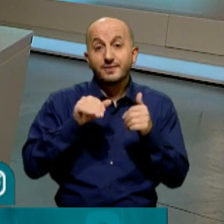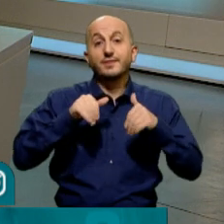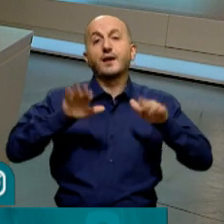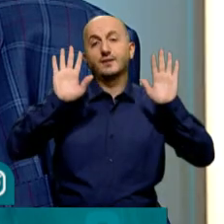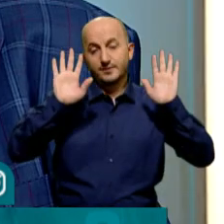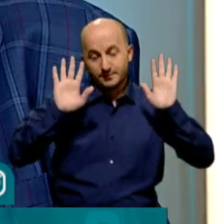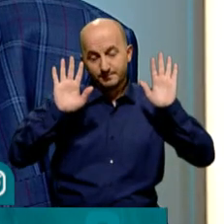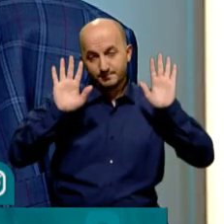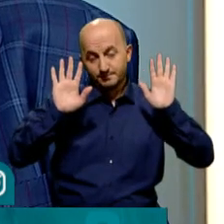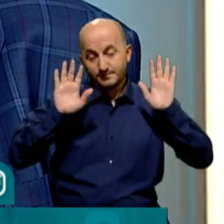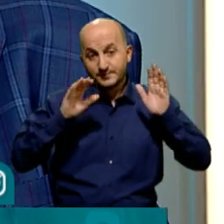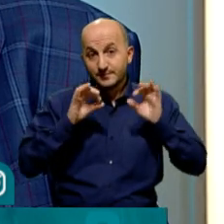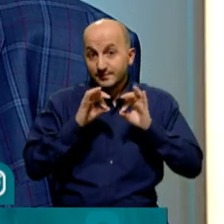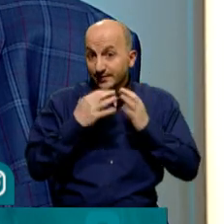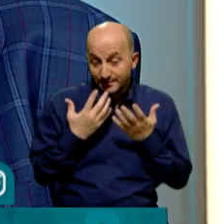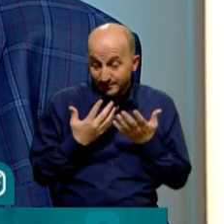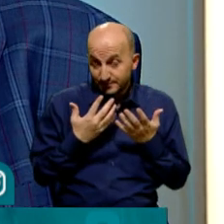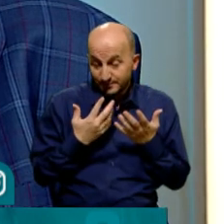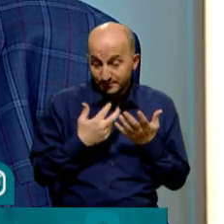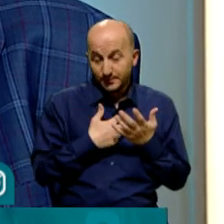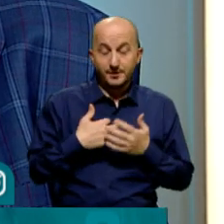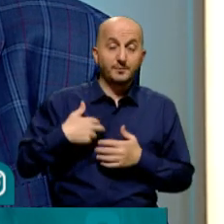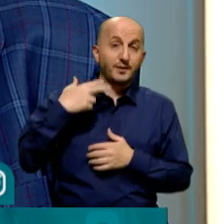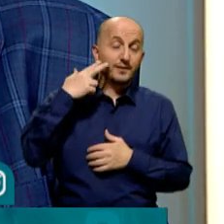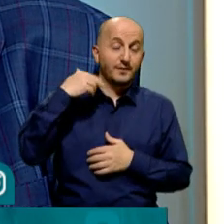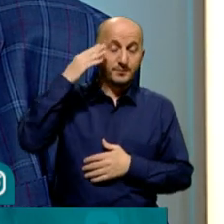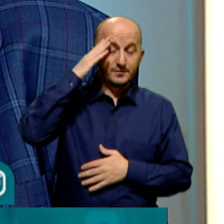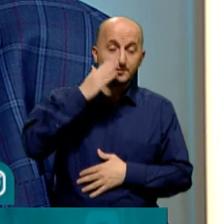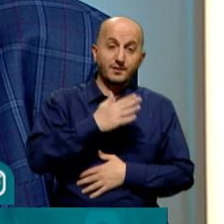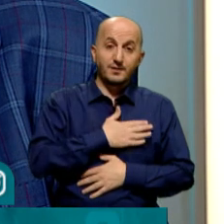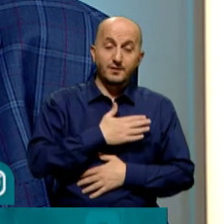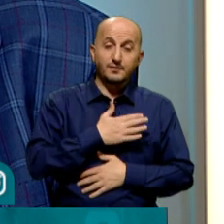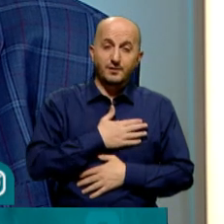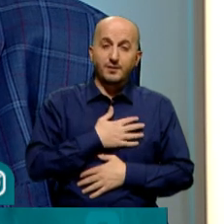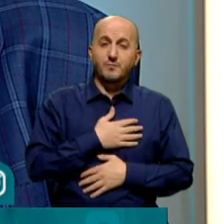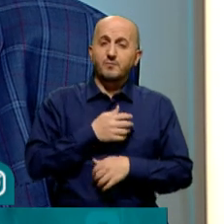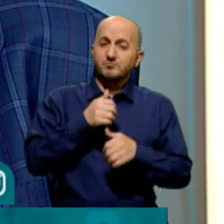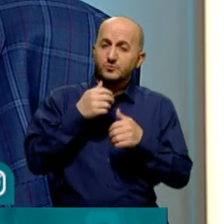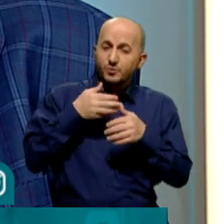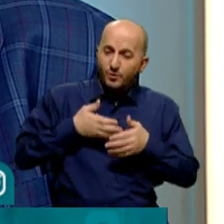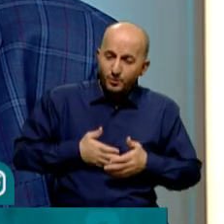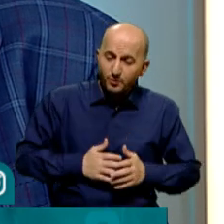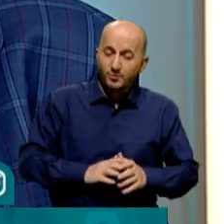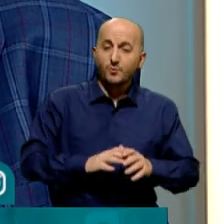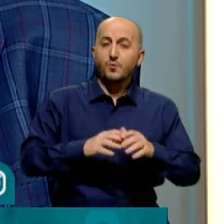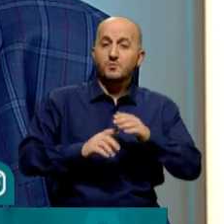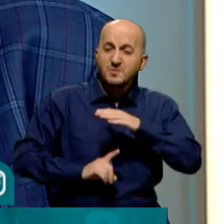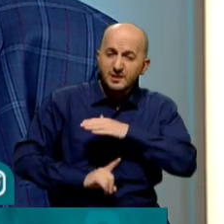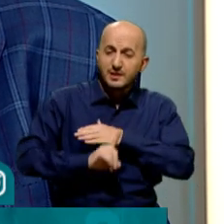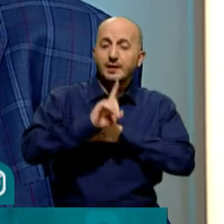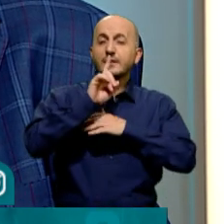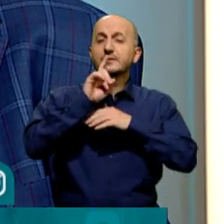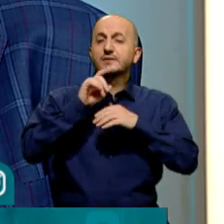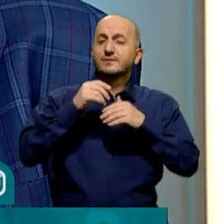değildir. Ya nedir? Peygamber aleyhissalatü vesselam Efendimizin methiyesi, doğumu, miracı vesaire